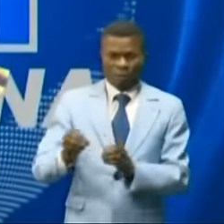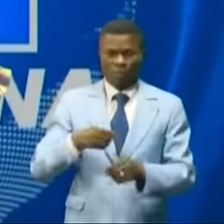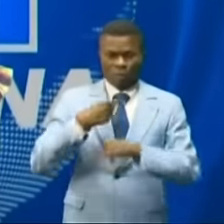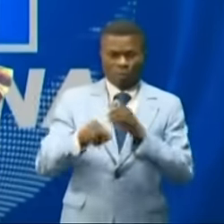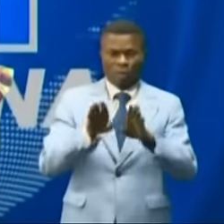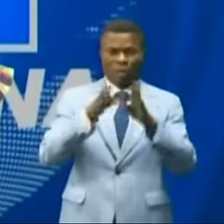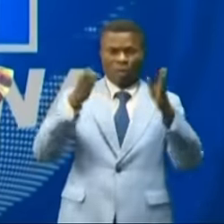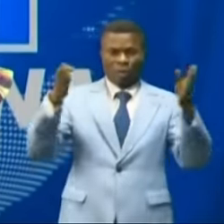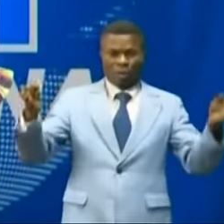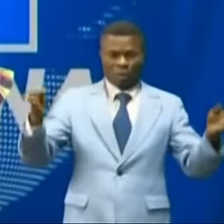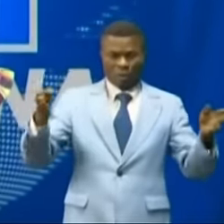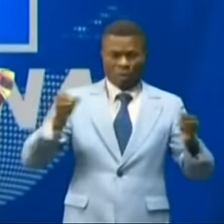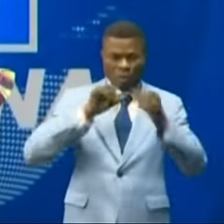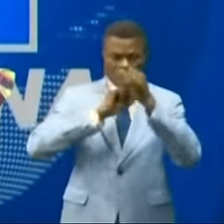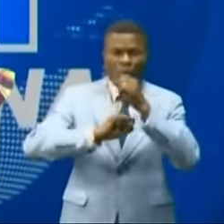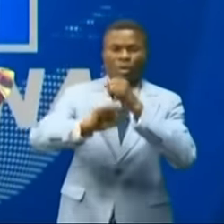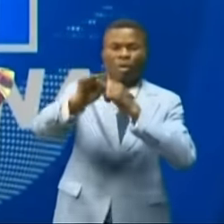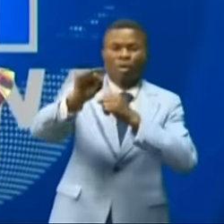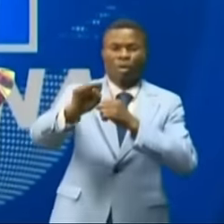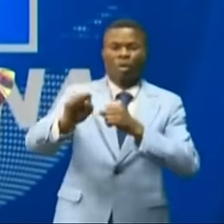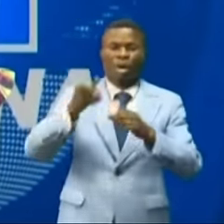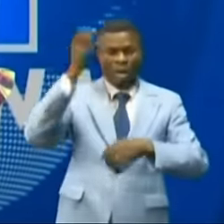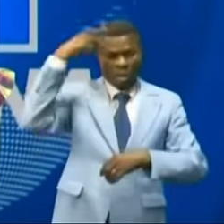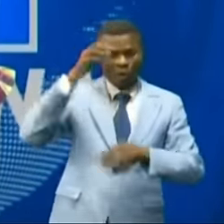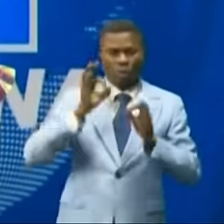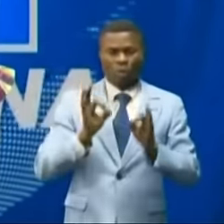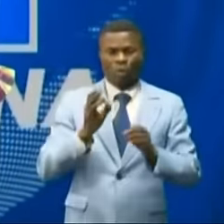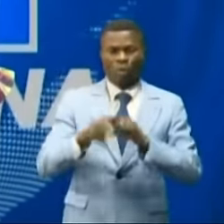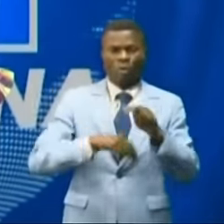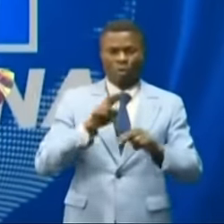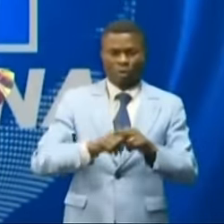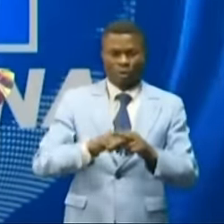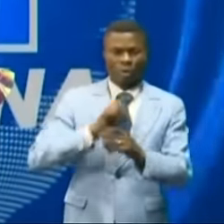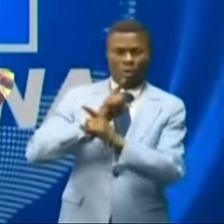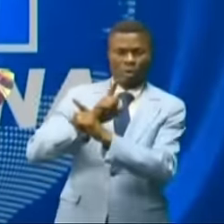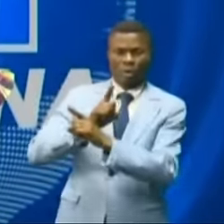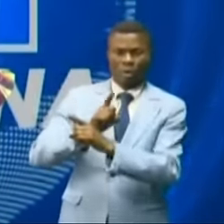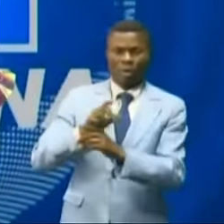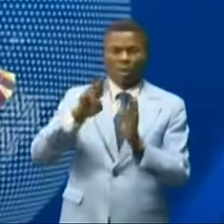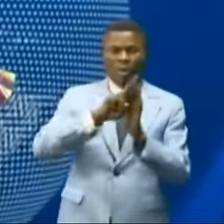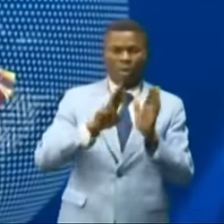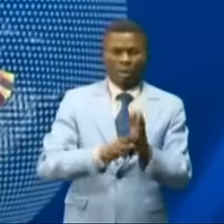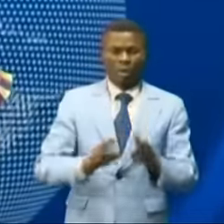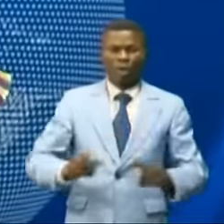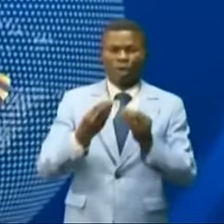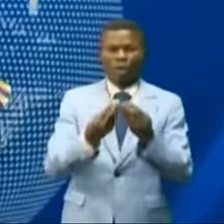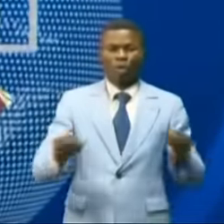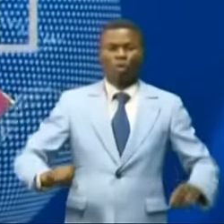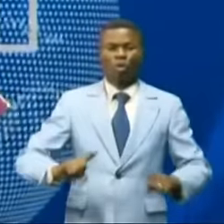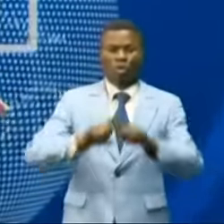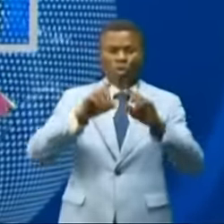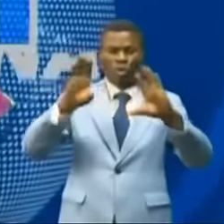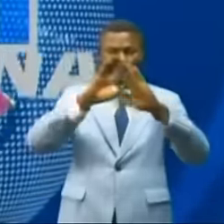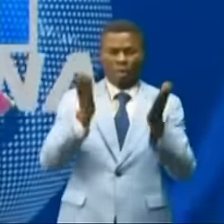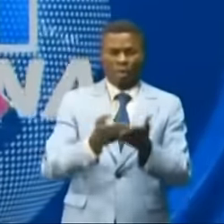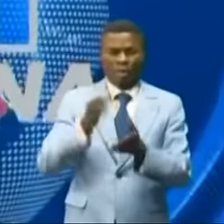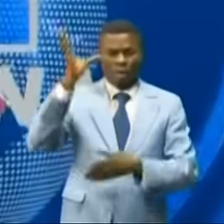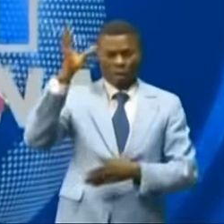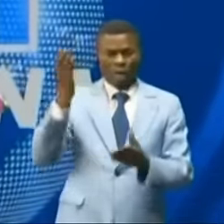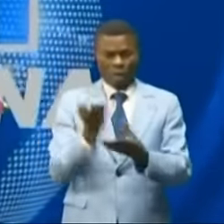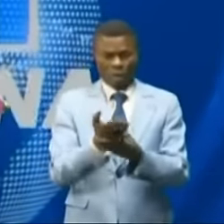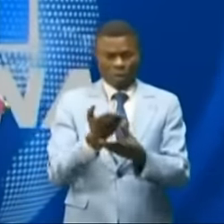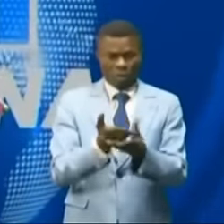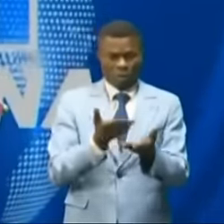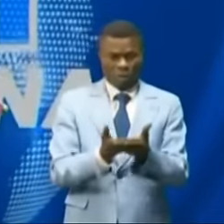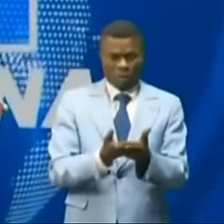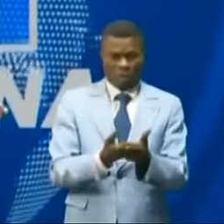lancement officiel de la vulgarisation de la nouvelle politique nationale de prévention et règlement des conflits communautaires et coutumières. Ces documents